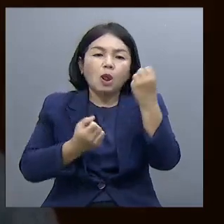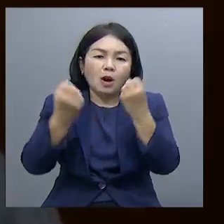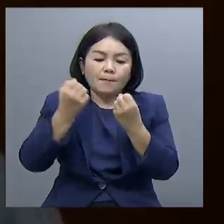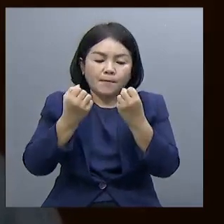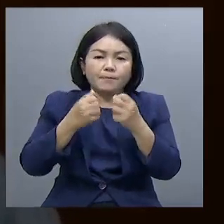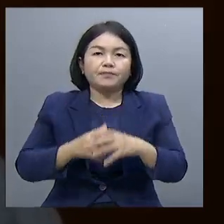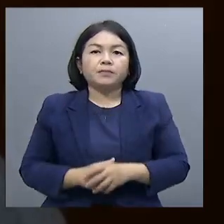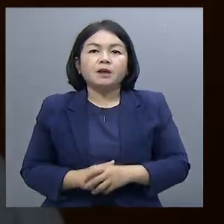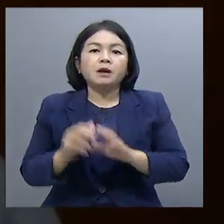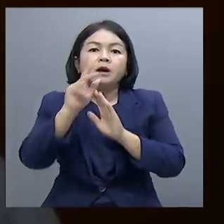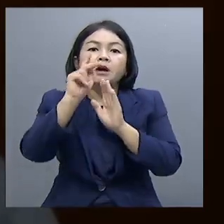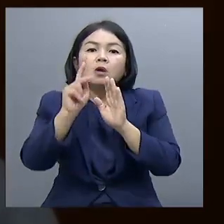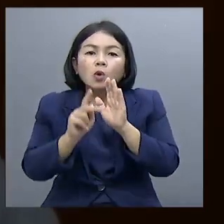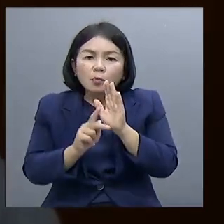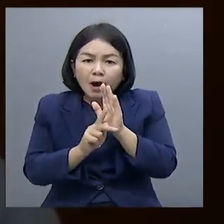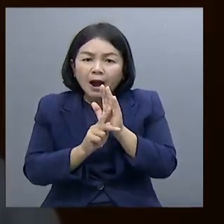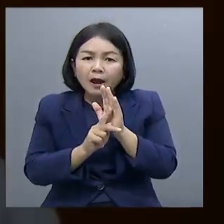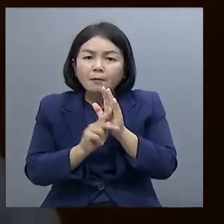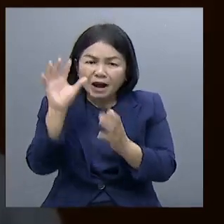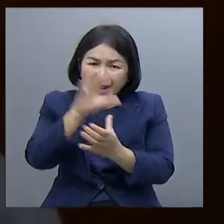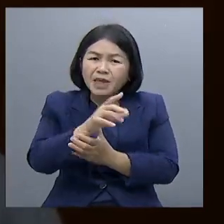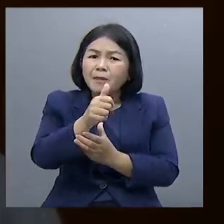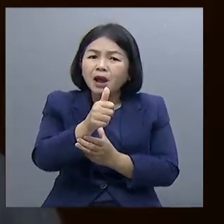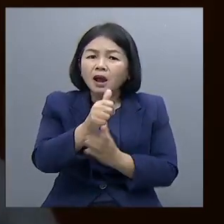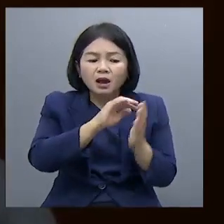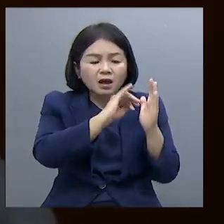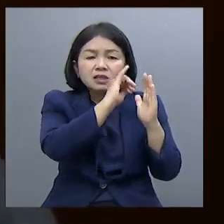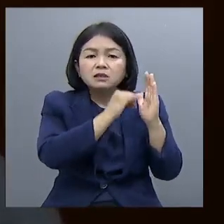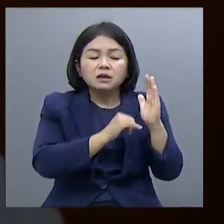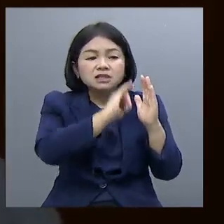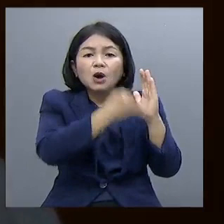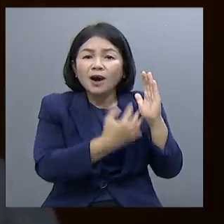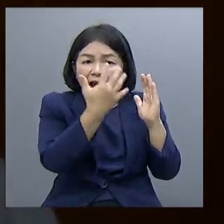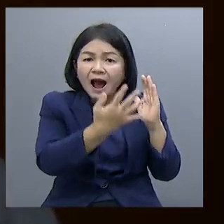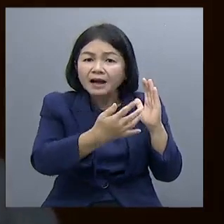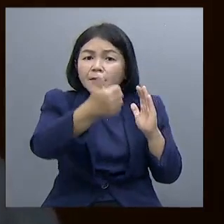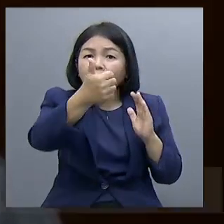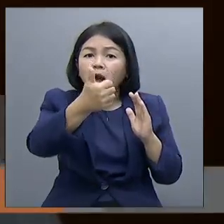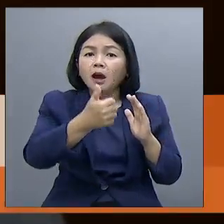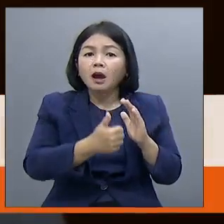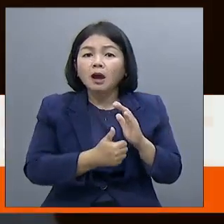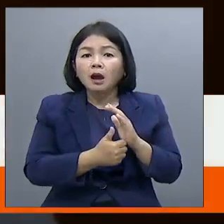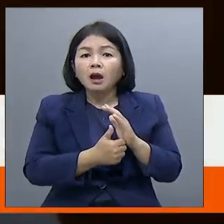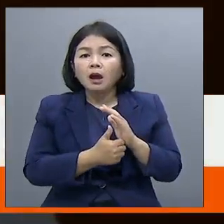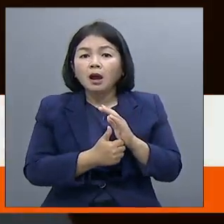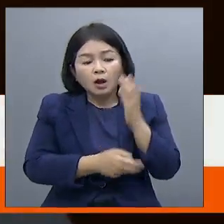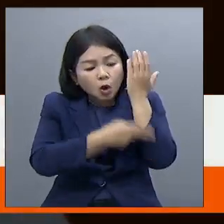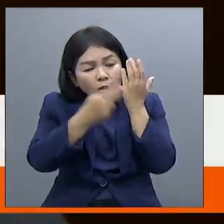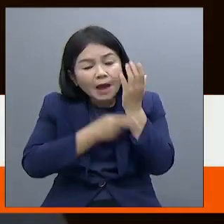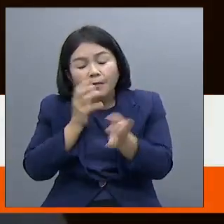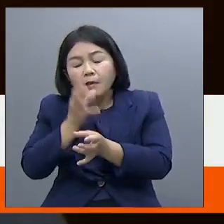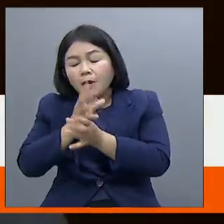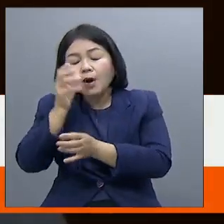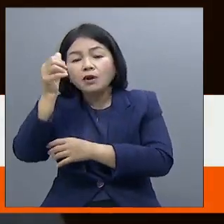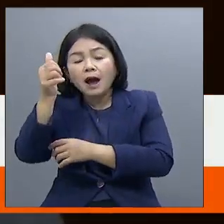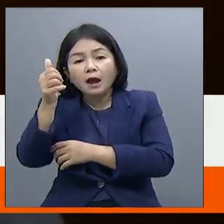กฎหมายบ้านเรามันเอาอยู่เลยครับ5พื้นที่แล้วตอนนี้บอกในโรงแรมก็ได้แล้วโรงแรมมันไม่ได้อยู่ในพื้นที่เหล่